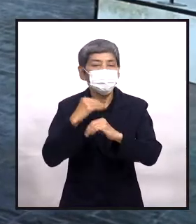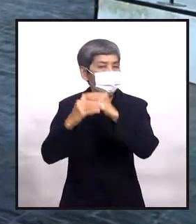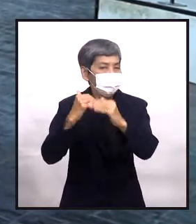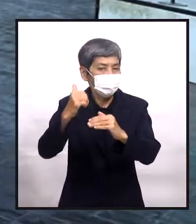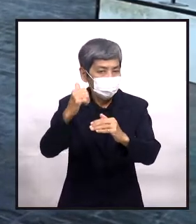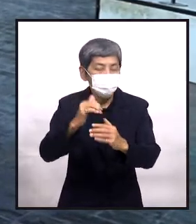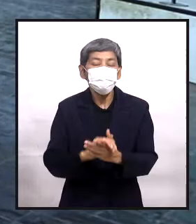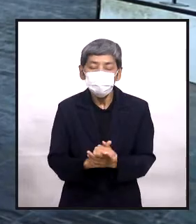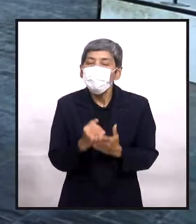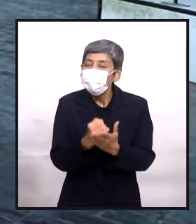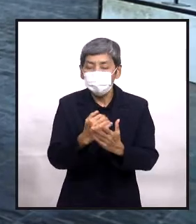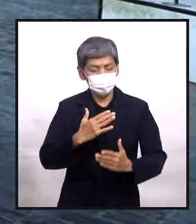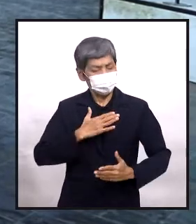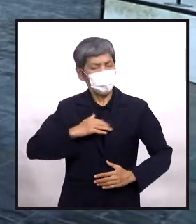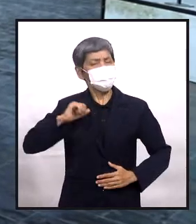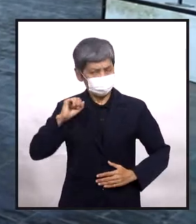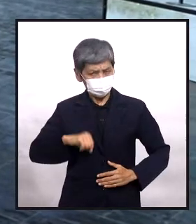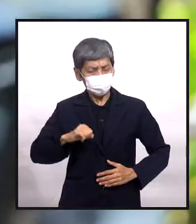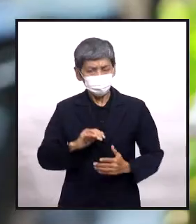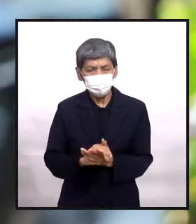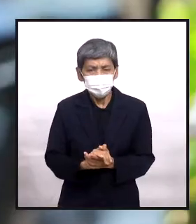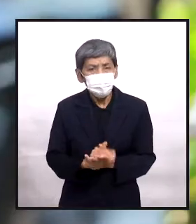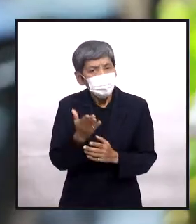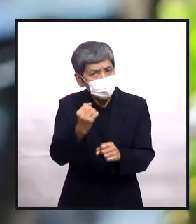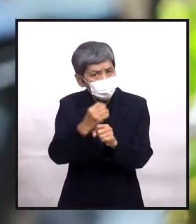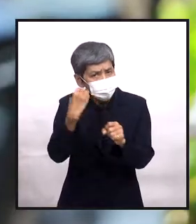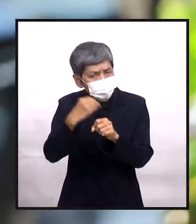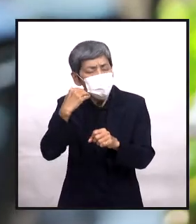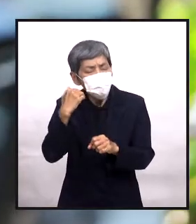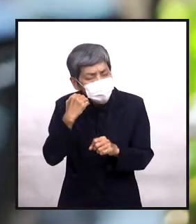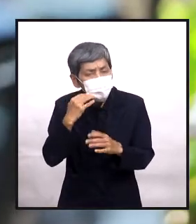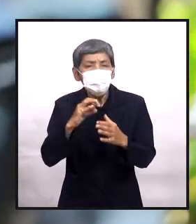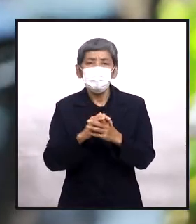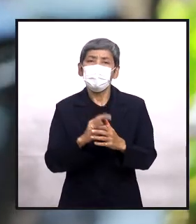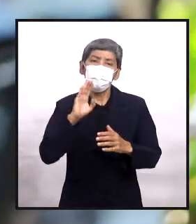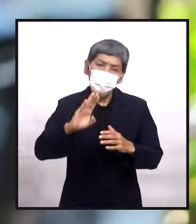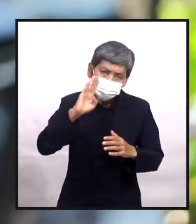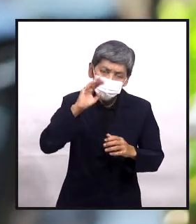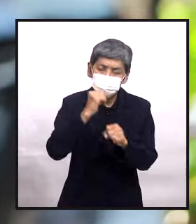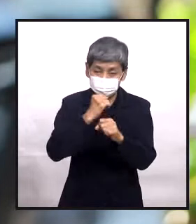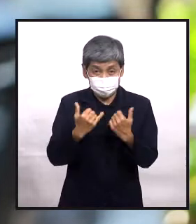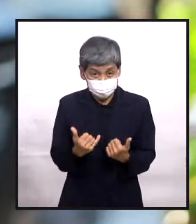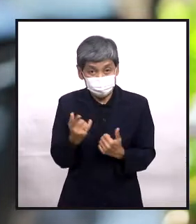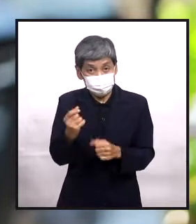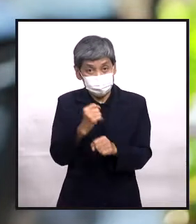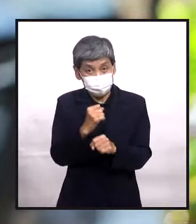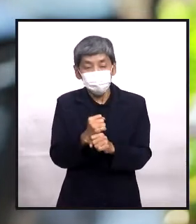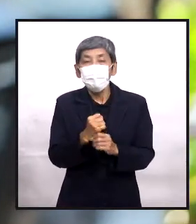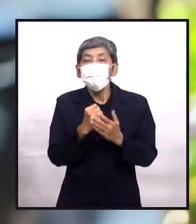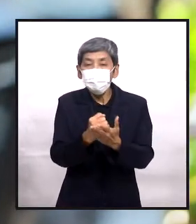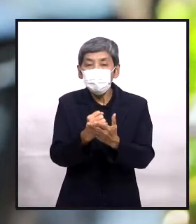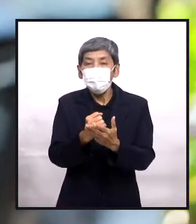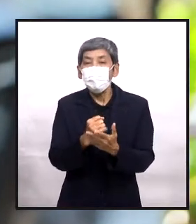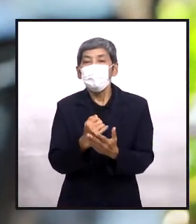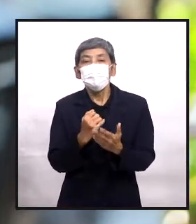ได้มากขึ้น ก็กลับคืนสู่ตัวเขาเองด้วย ใช่ คุณใหม่ทำอะไรมามากมายทั้งในเรื่องของธุรกิจก่อนหน้านี้นะคะแล้วปัจจุบันก็ในเรื่องของการดู